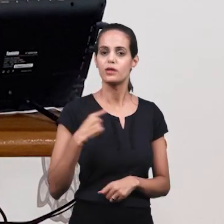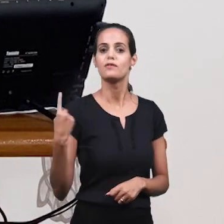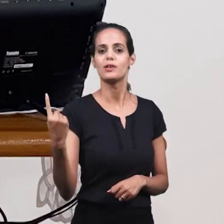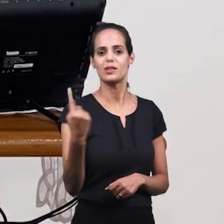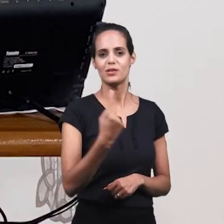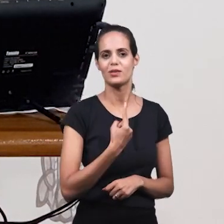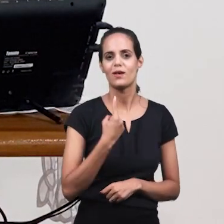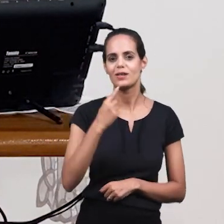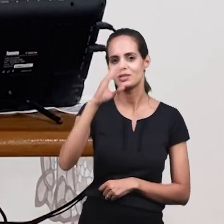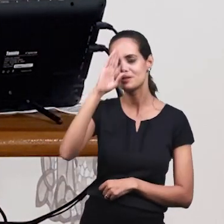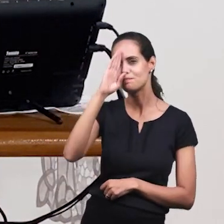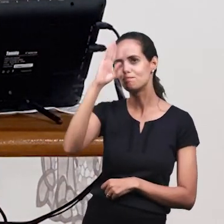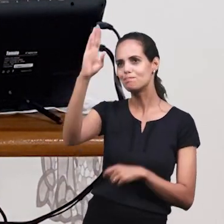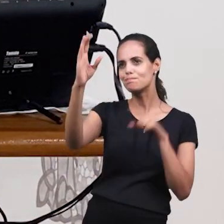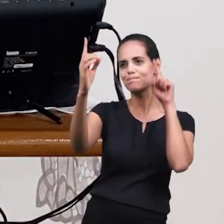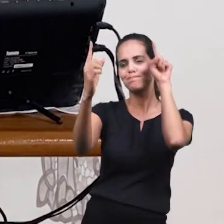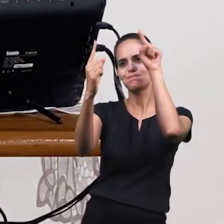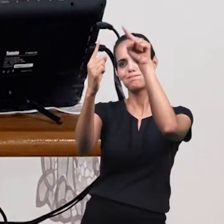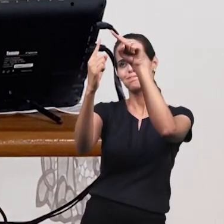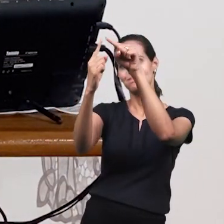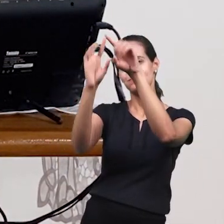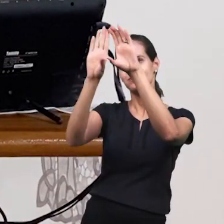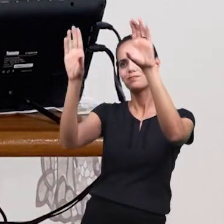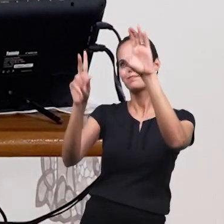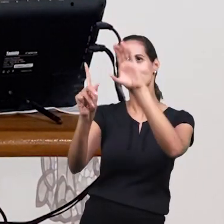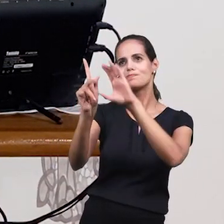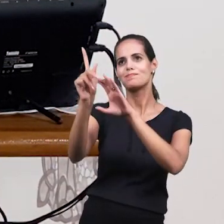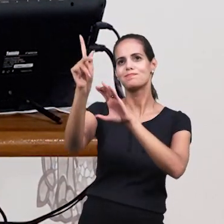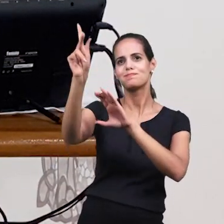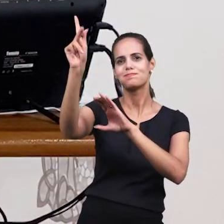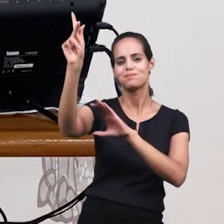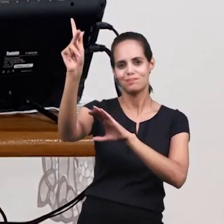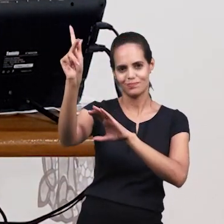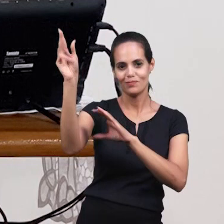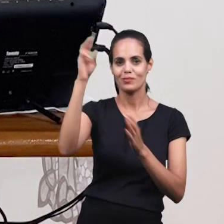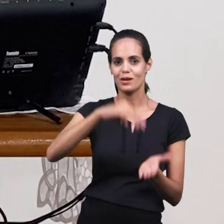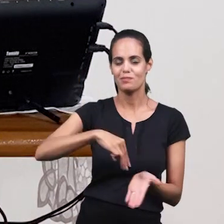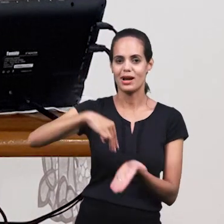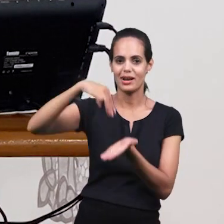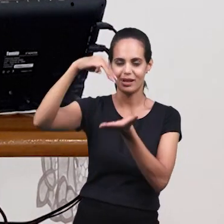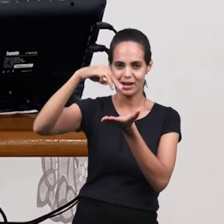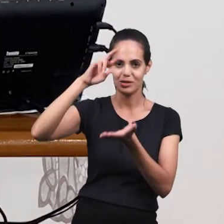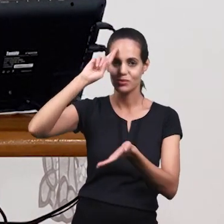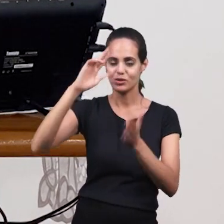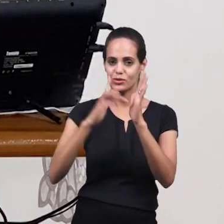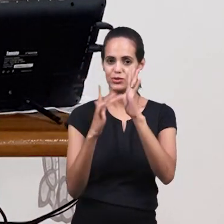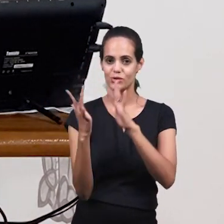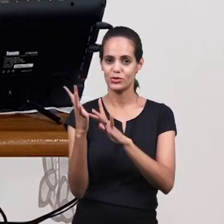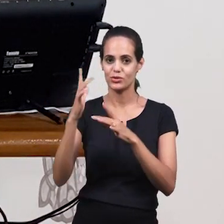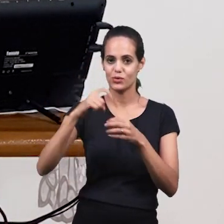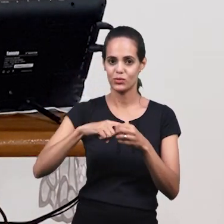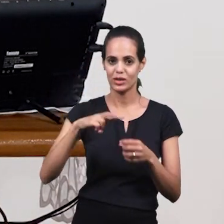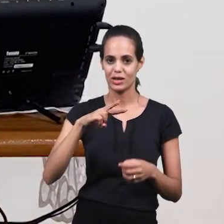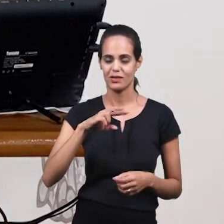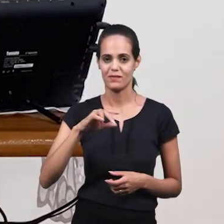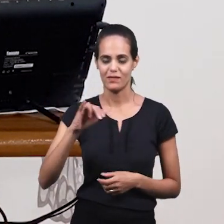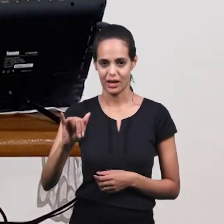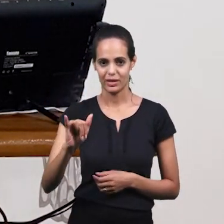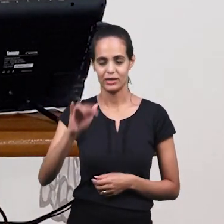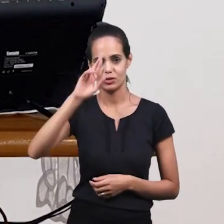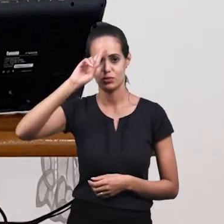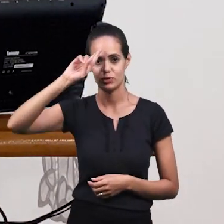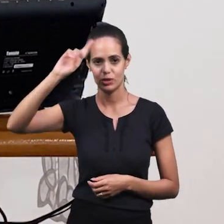Seigneur Jésus. Maranatha, le Seigneur Jésus vient. Que le Seigneur nous bénisse pour